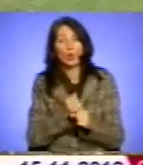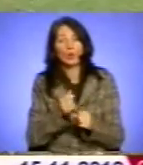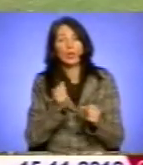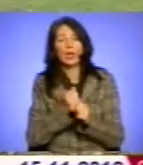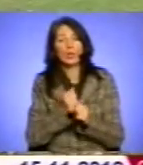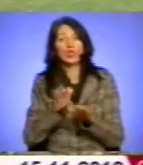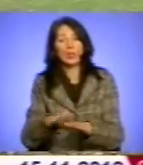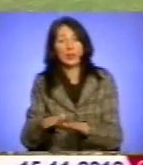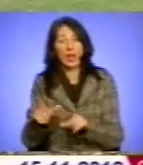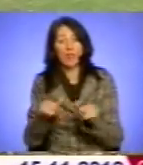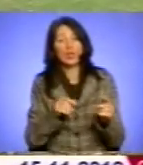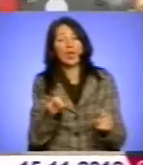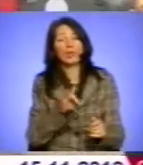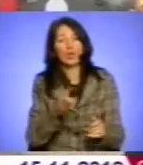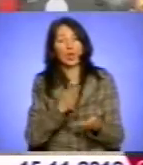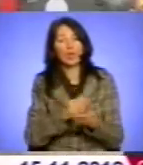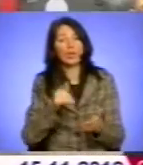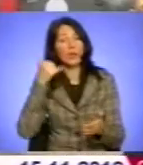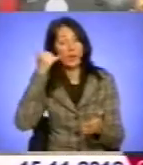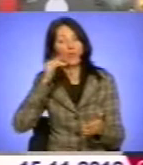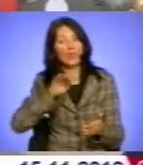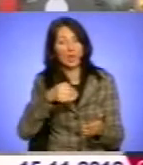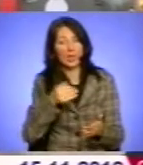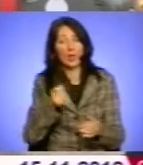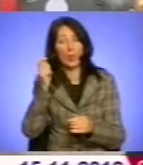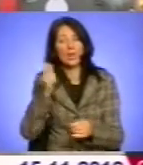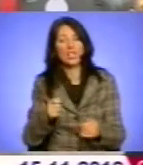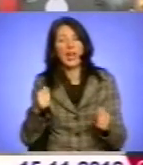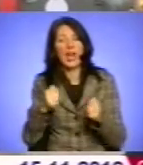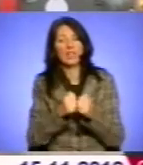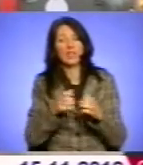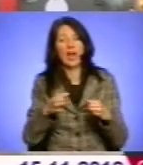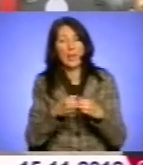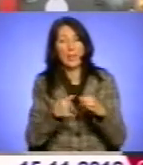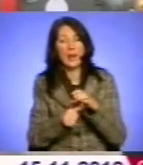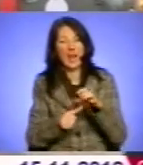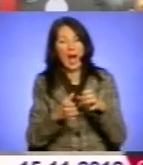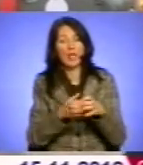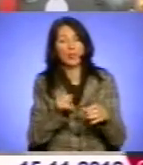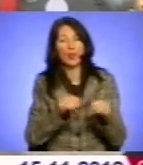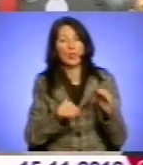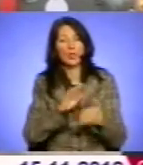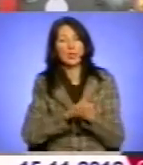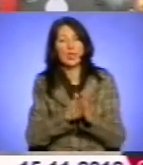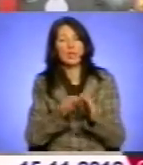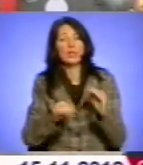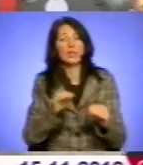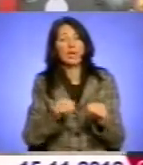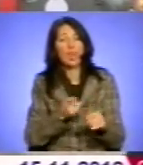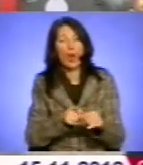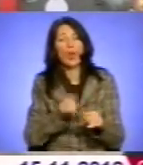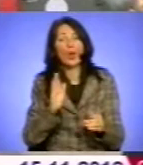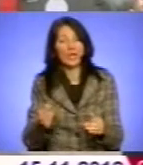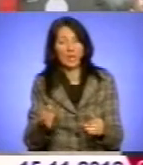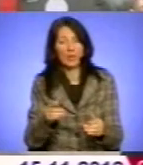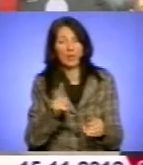район, йде виклик, приїжджає аварійна бригада в тому стані, в тому складі, в якому вони там є, і на